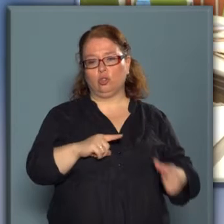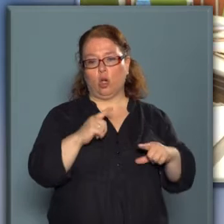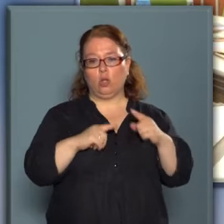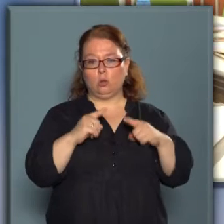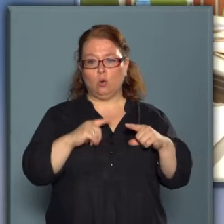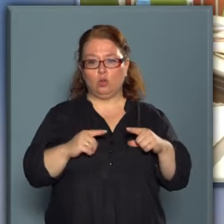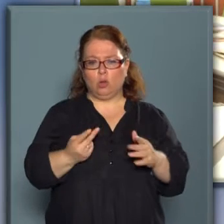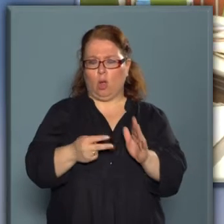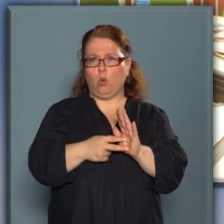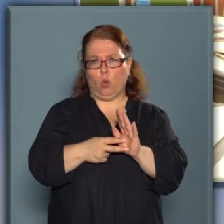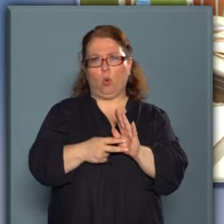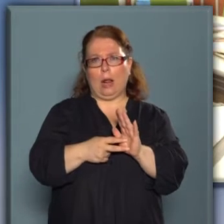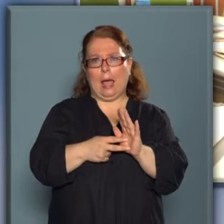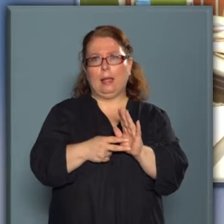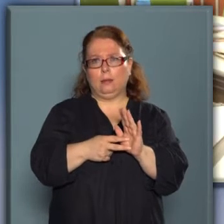sajnos nagyon korán